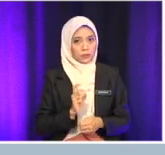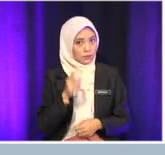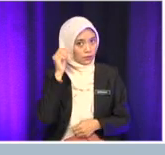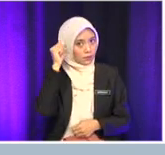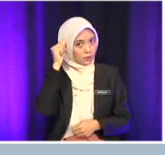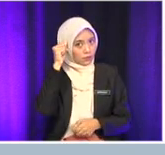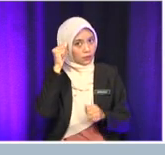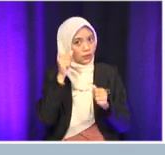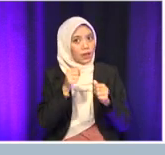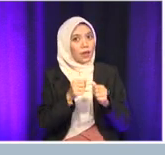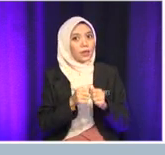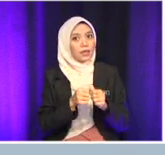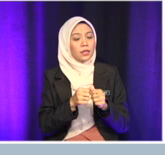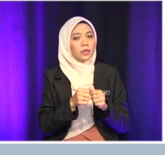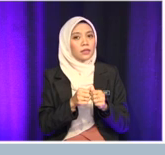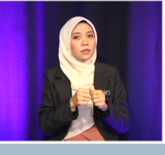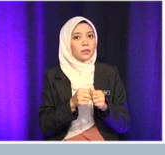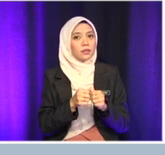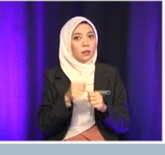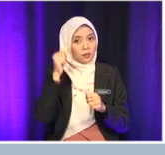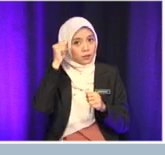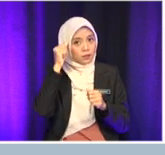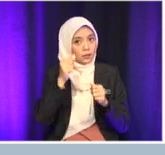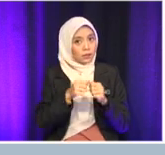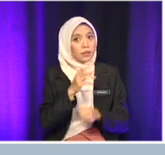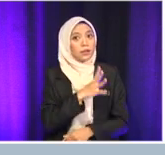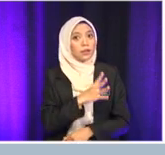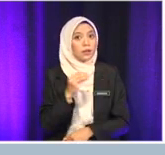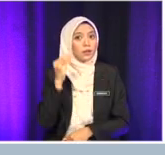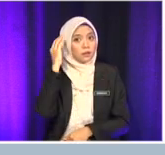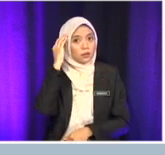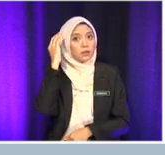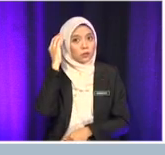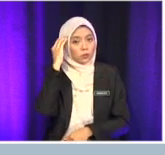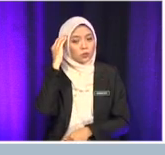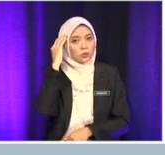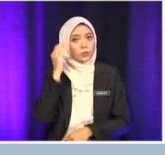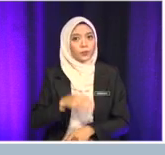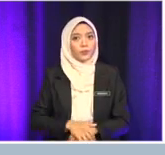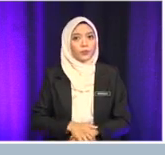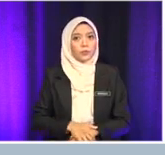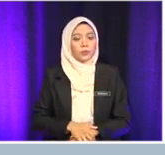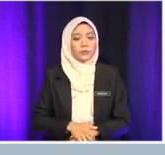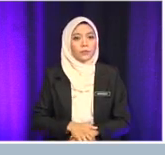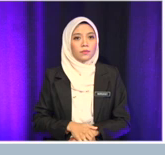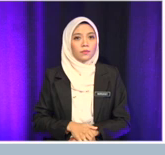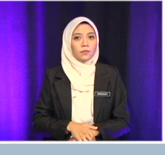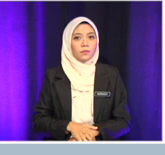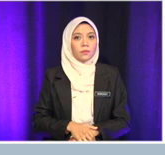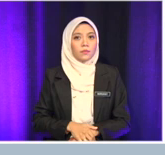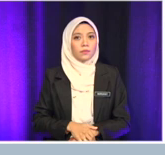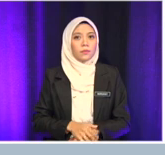beberapa tips menjawab nih murid-murid Anda tahu untuk simbol kesamaan yang ada simbol sama dengan